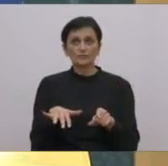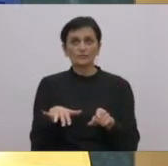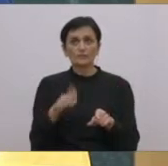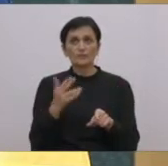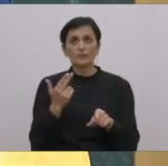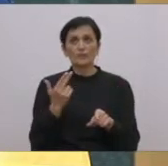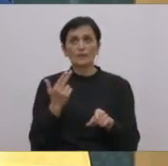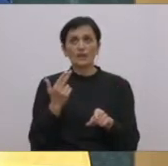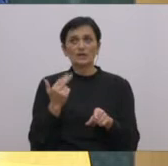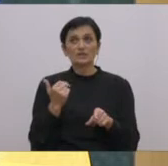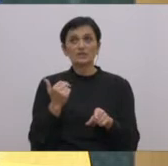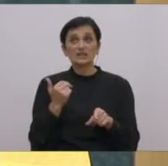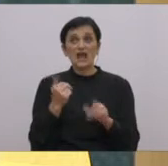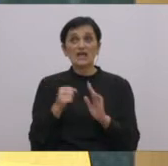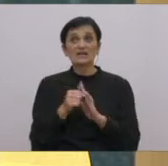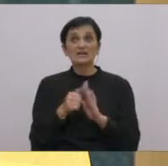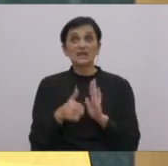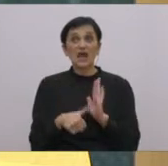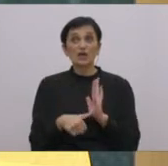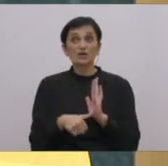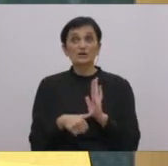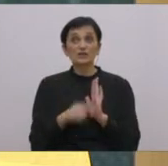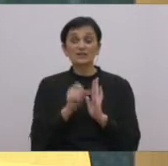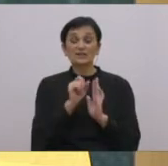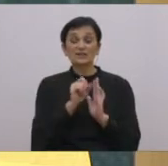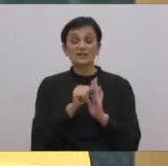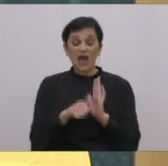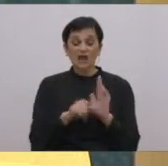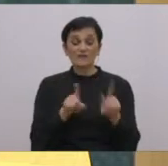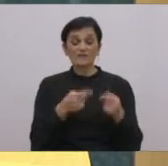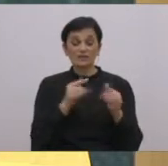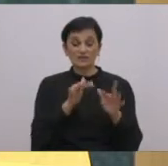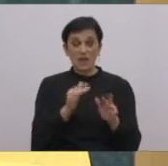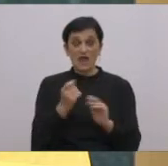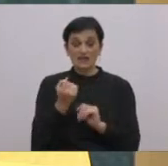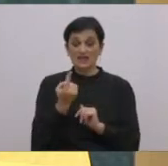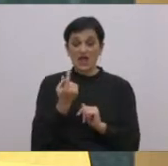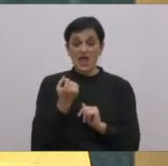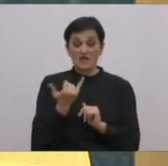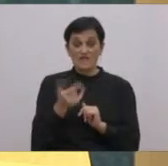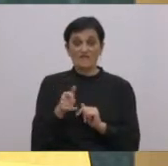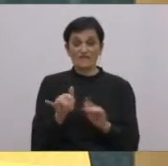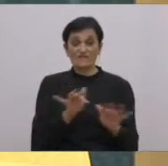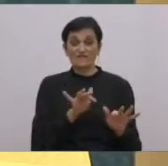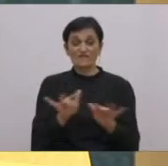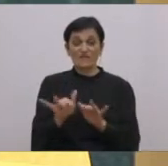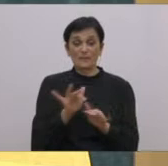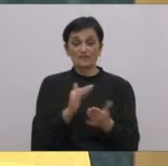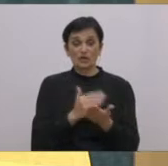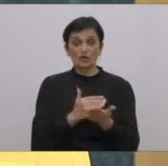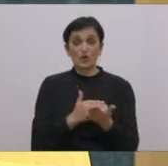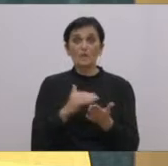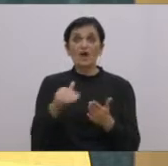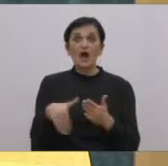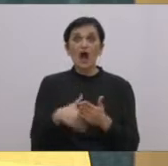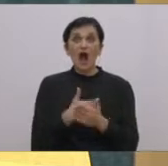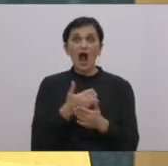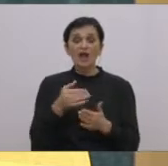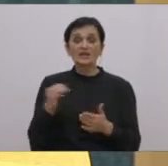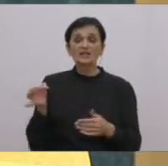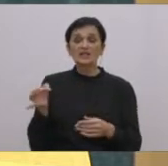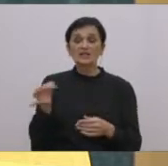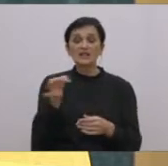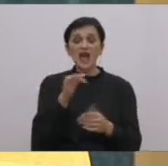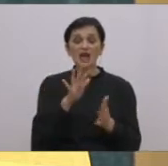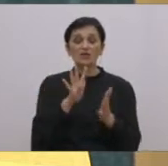Da, უფასოა 16-ის განხორციელდა, 11-ის არის მიმდინარე რეჟიმში და რა თქმა უნდა, ახალ რეგიონულ ნაგავსაყრელებთან და